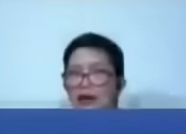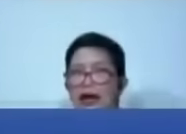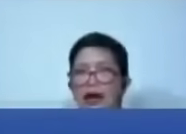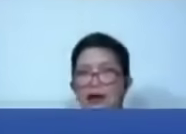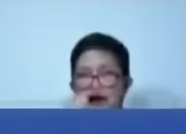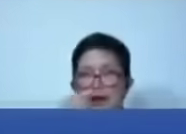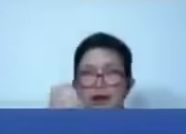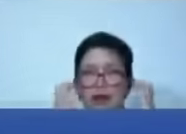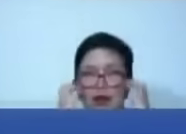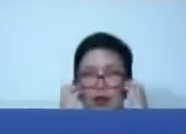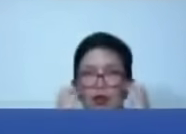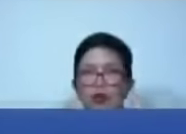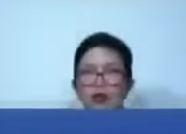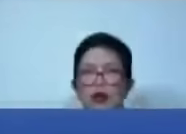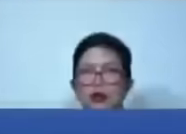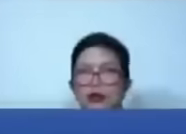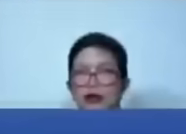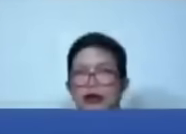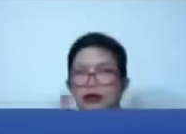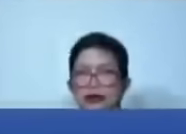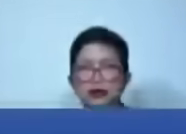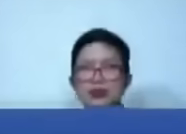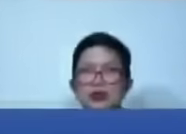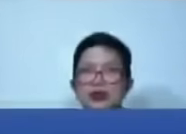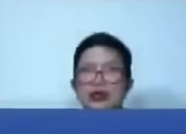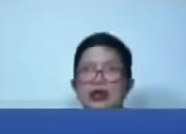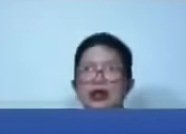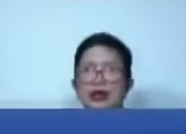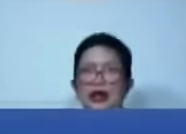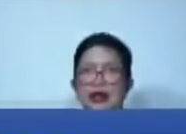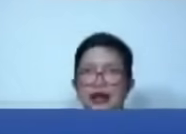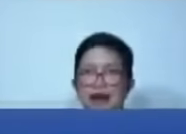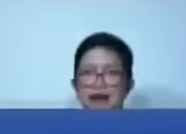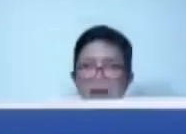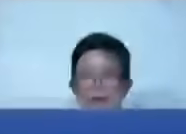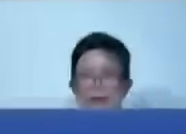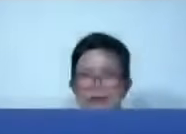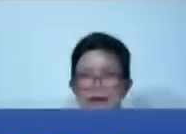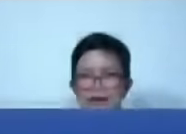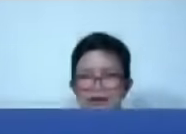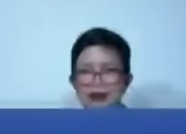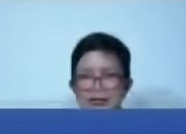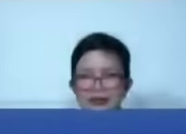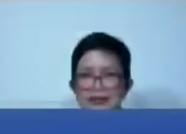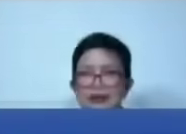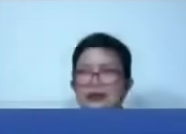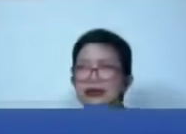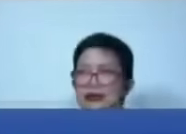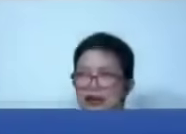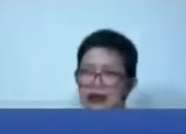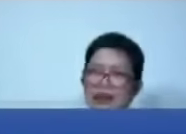kec putusan MK yang melahirkan mkmk itu itu yang intervensi